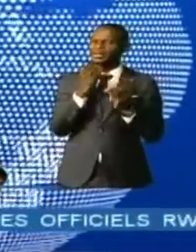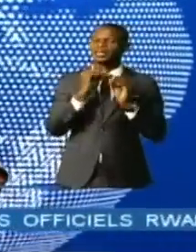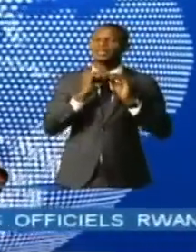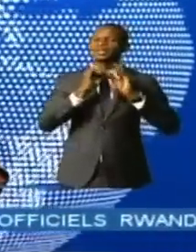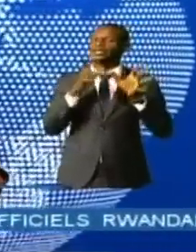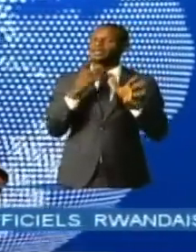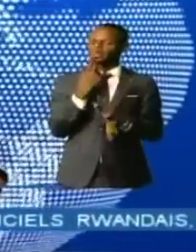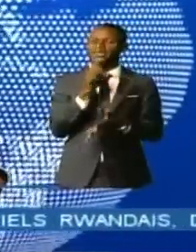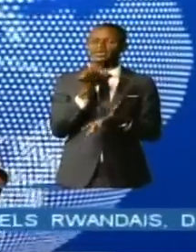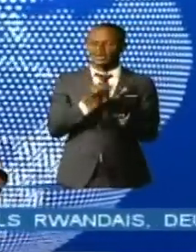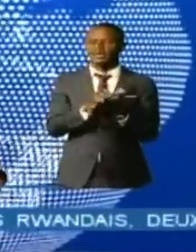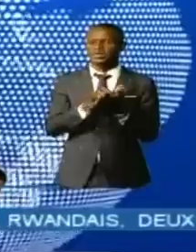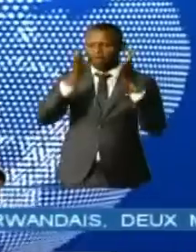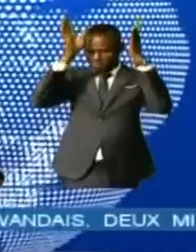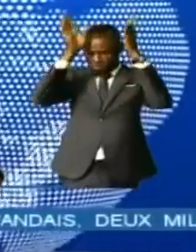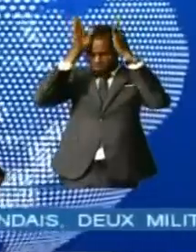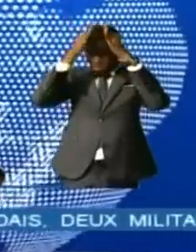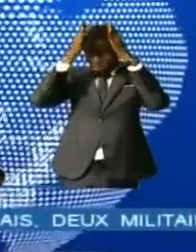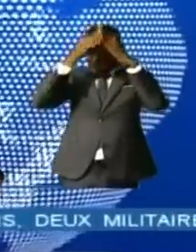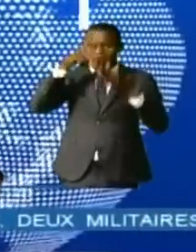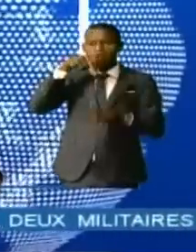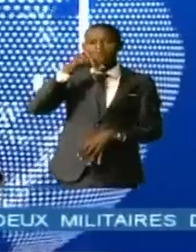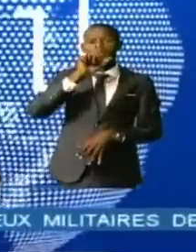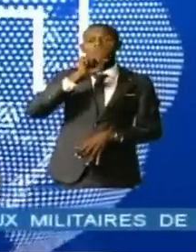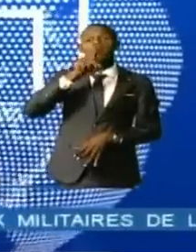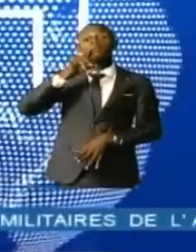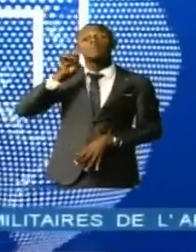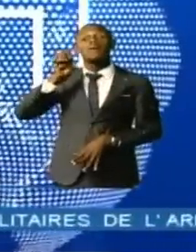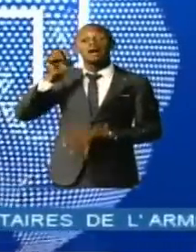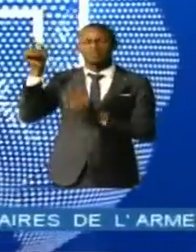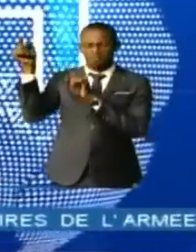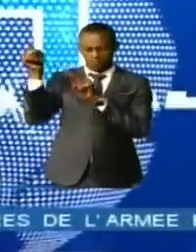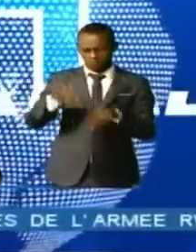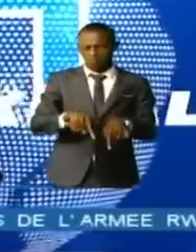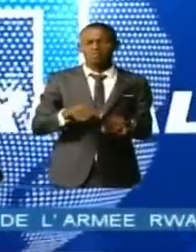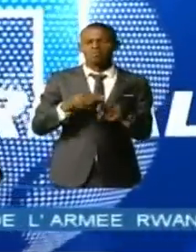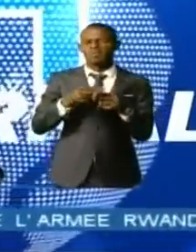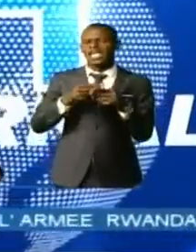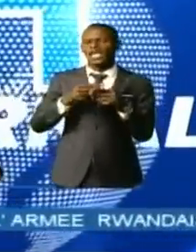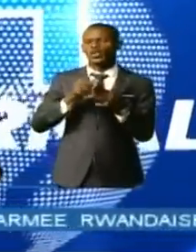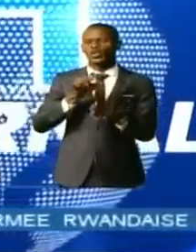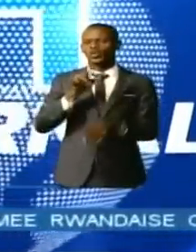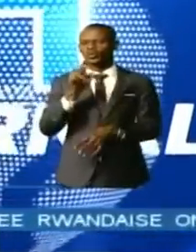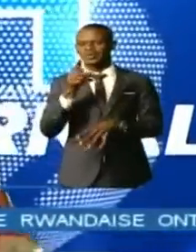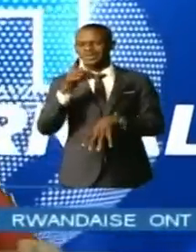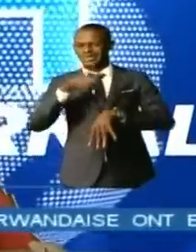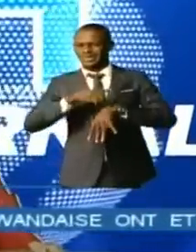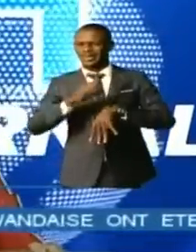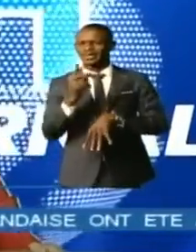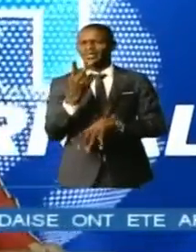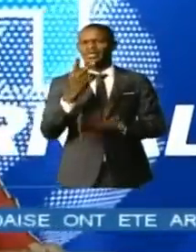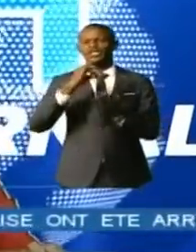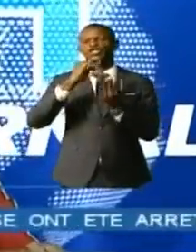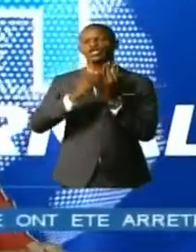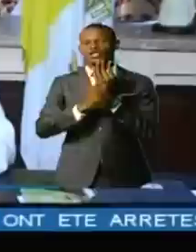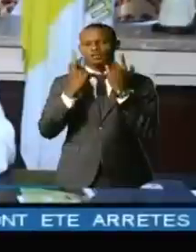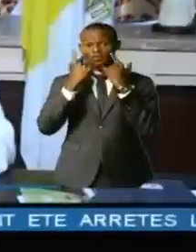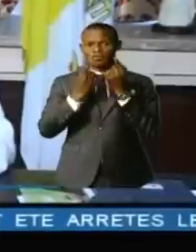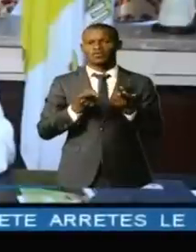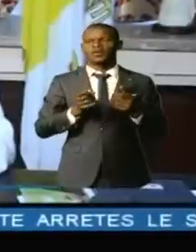Abbé Chollet, donne ici le programme officiel de la visite papale en RDC au micro de Guy Matundo.